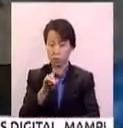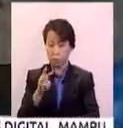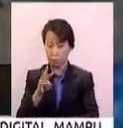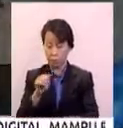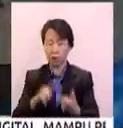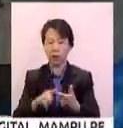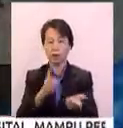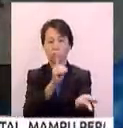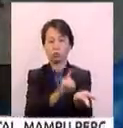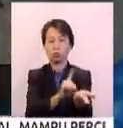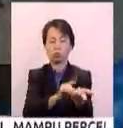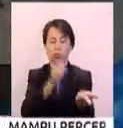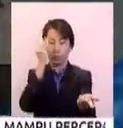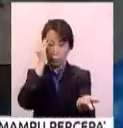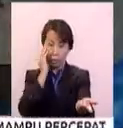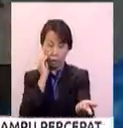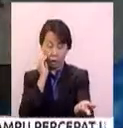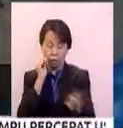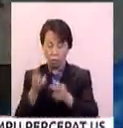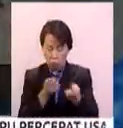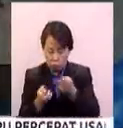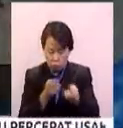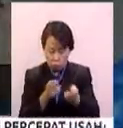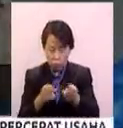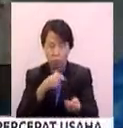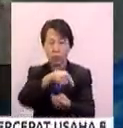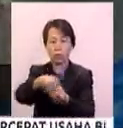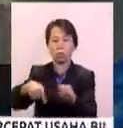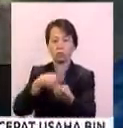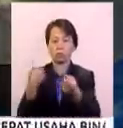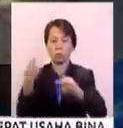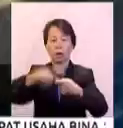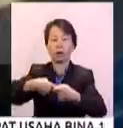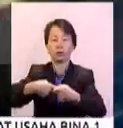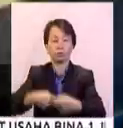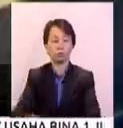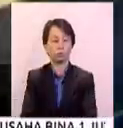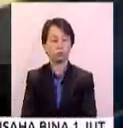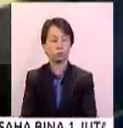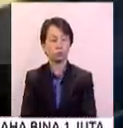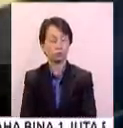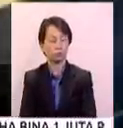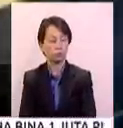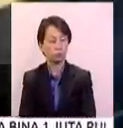serta doktor-doktor yang berpengalaman menguruskan situasi berkaitan.